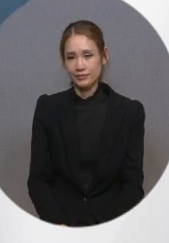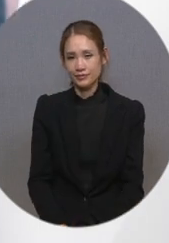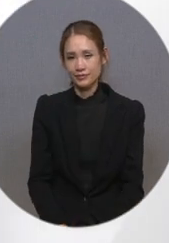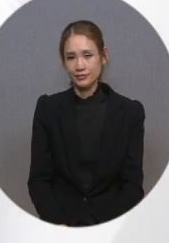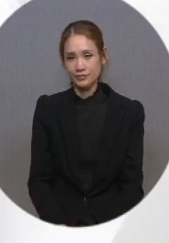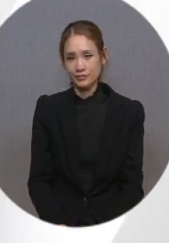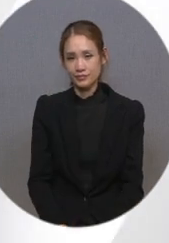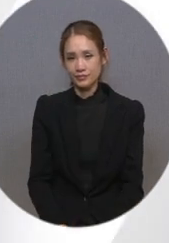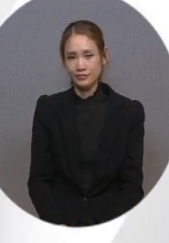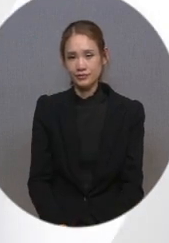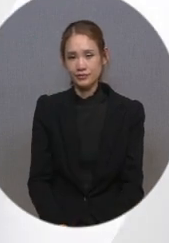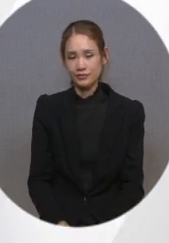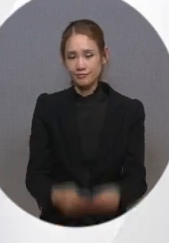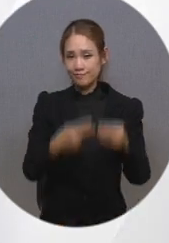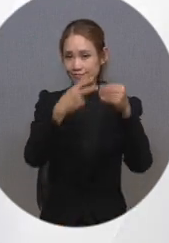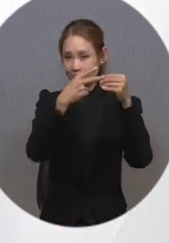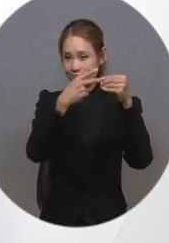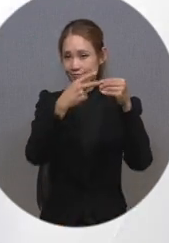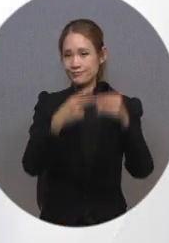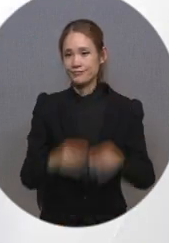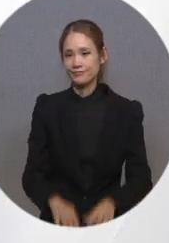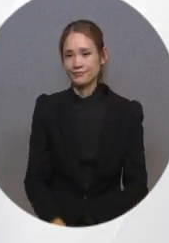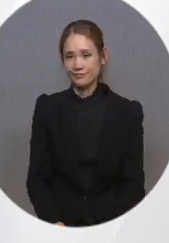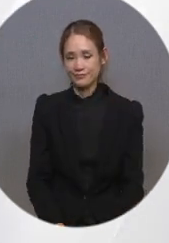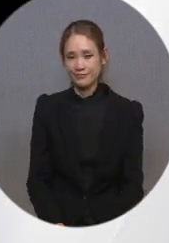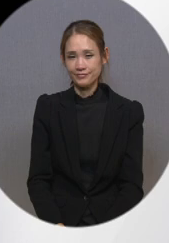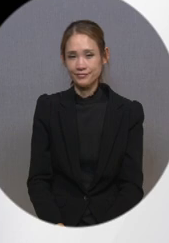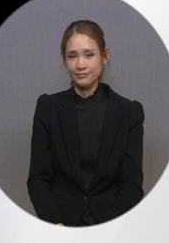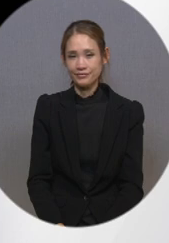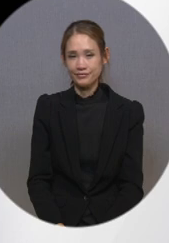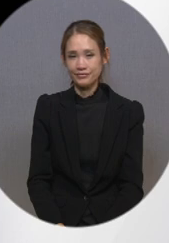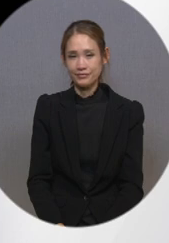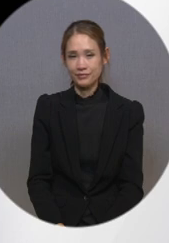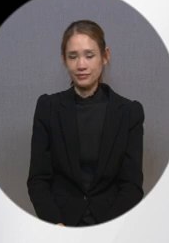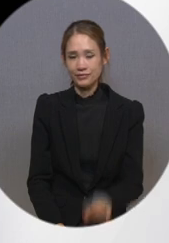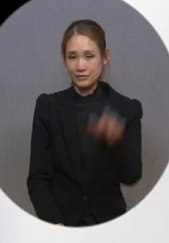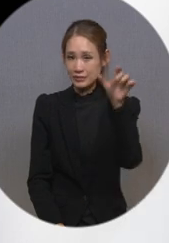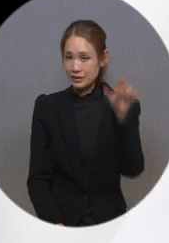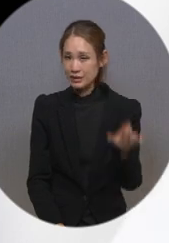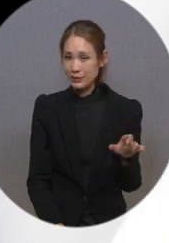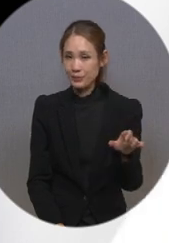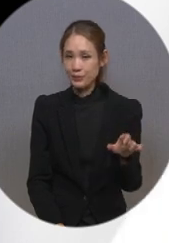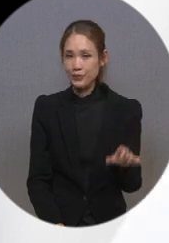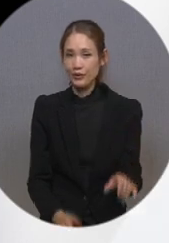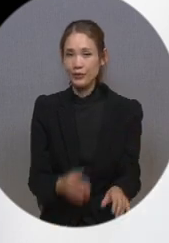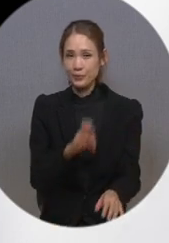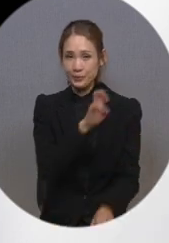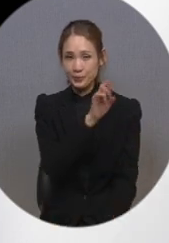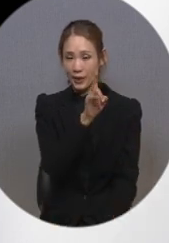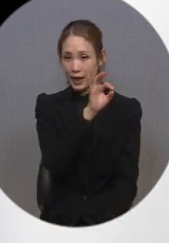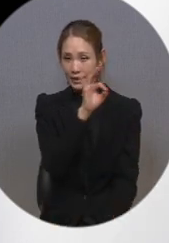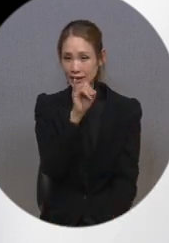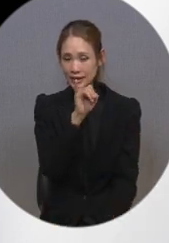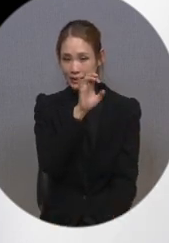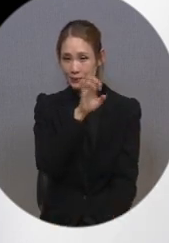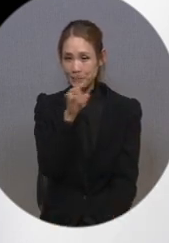두 번째 방법입니다. 기가지니 리모컨에서 마이 메뉴 버튼을 누른 후